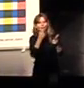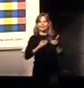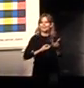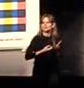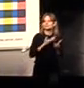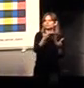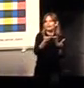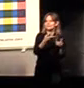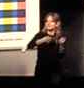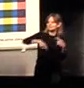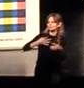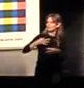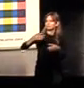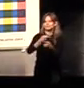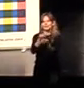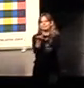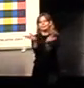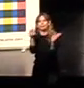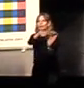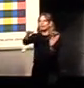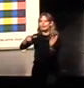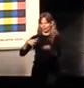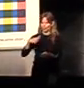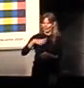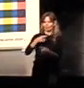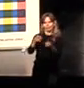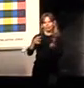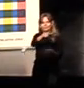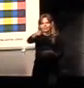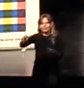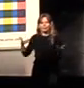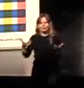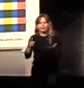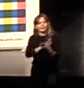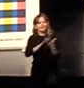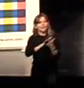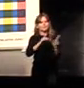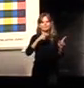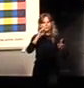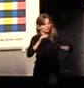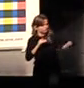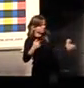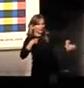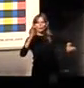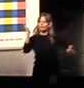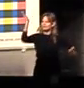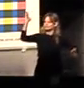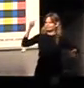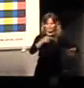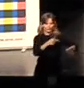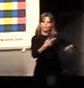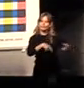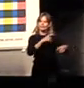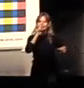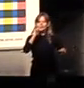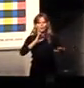voice op de people de wil of de people dat dit speaks voor de en hertz en dat moet uit de en